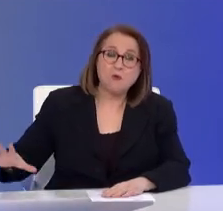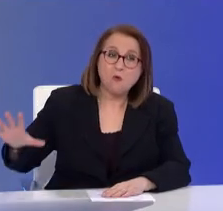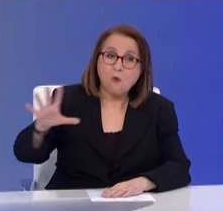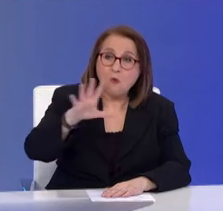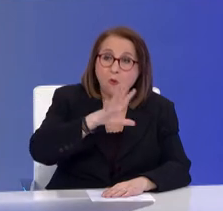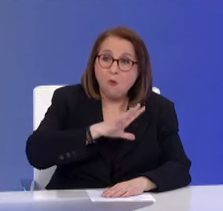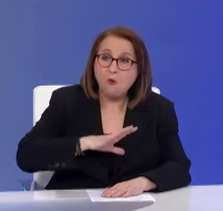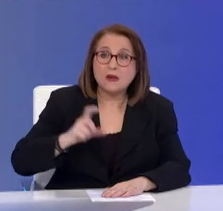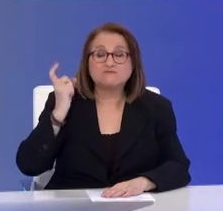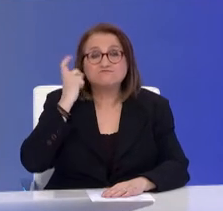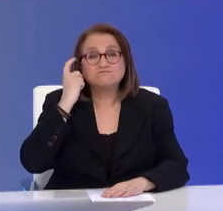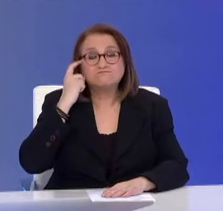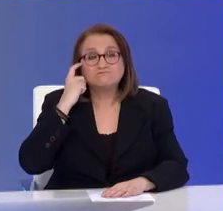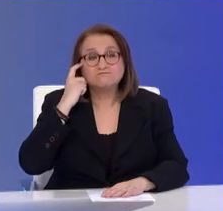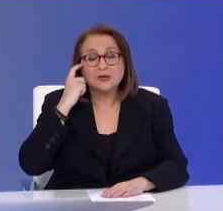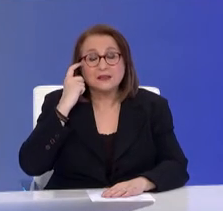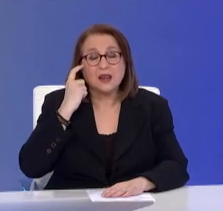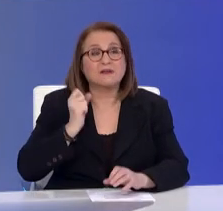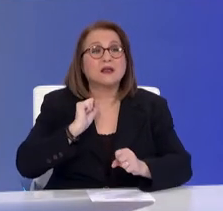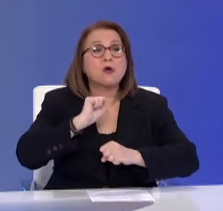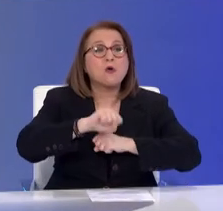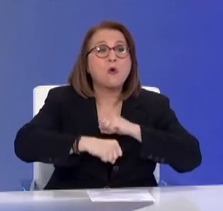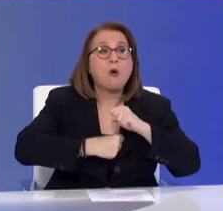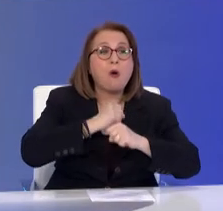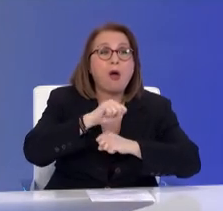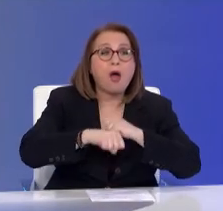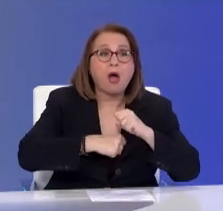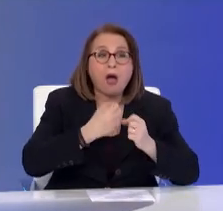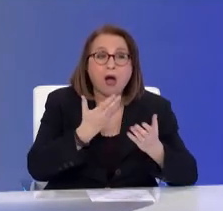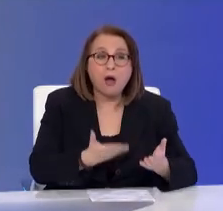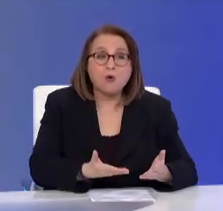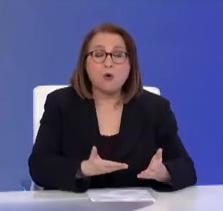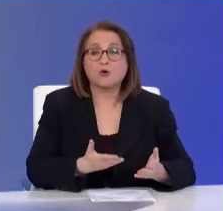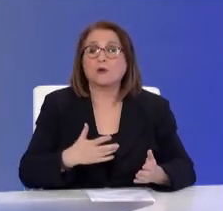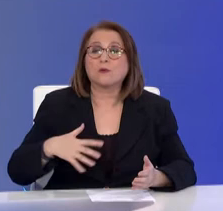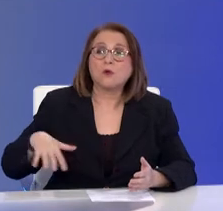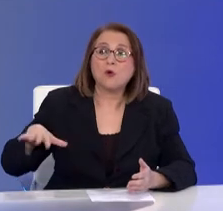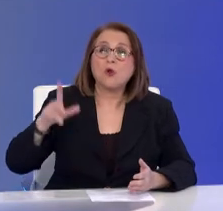γνώρισαν τον αγώνα των Σουλιωτών